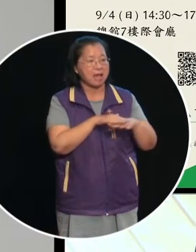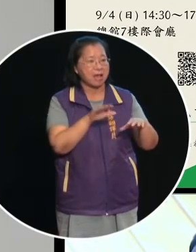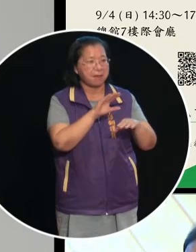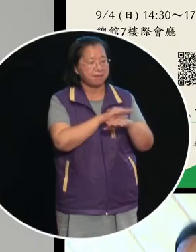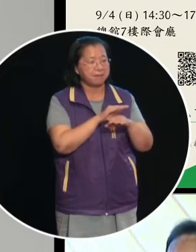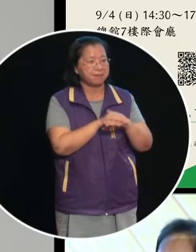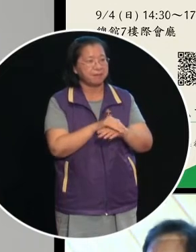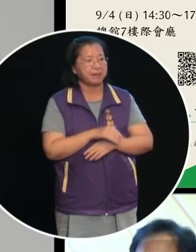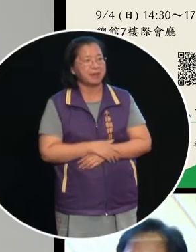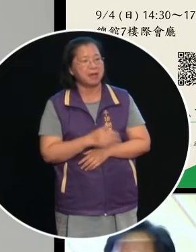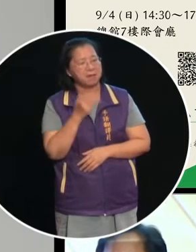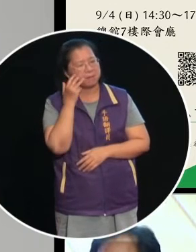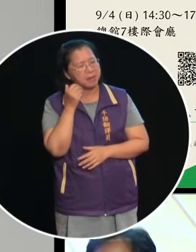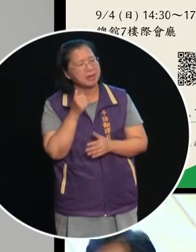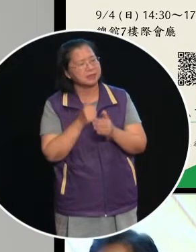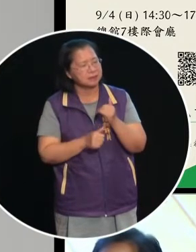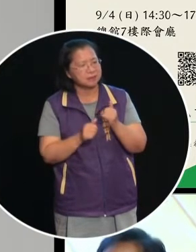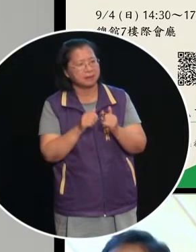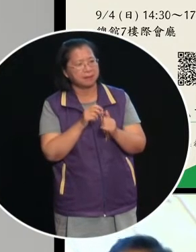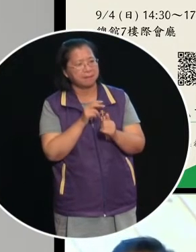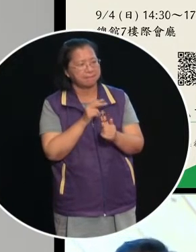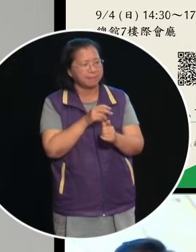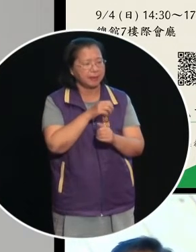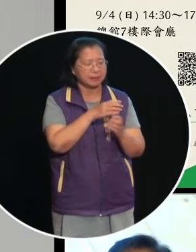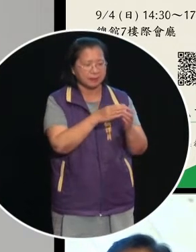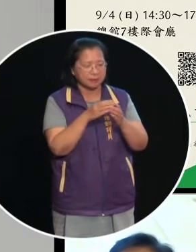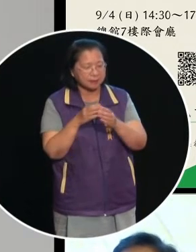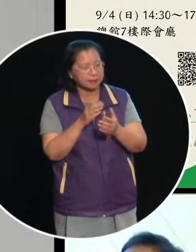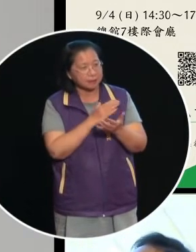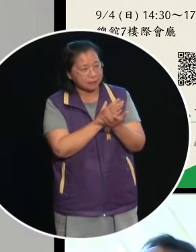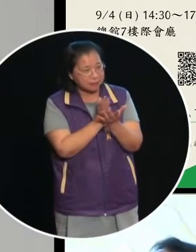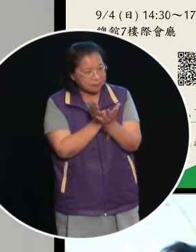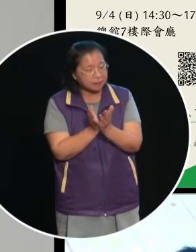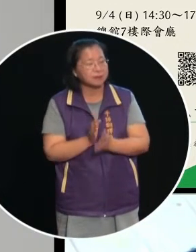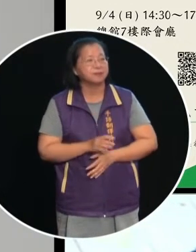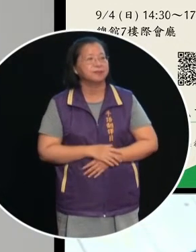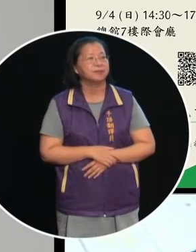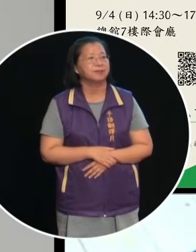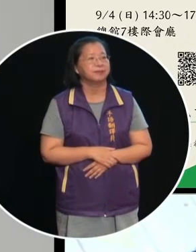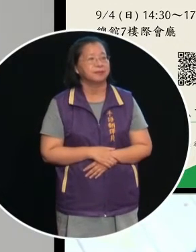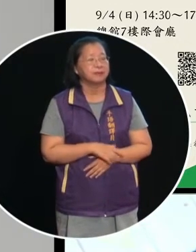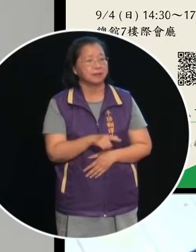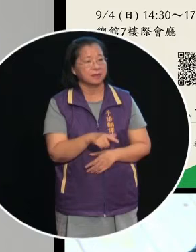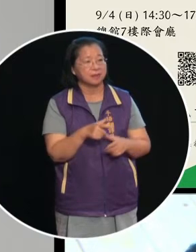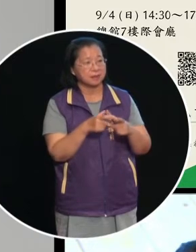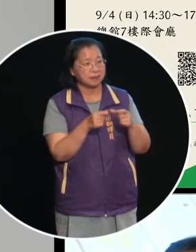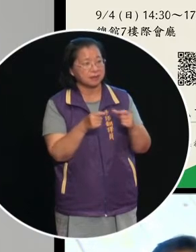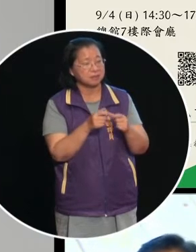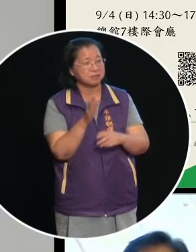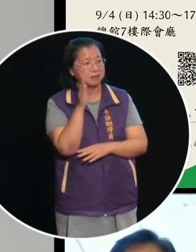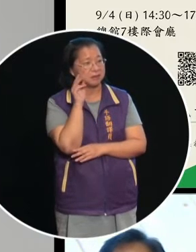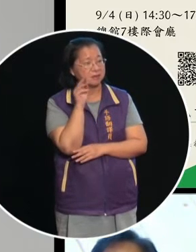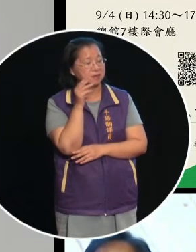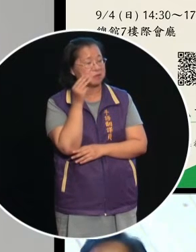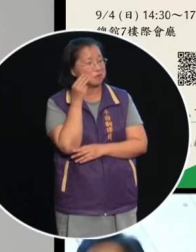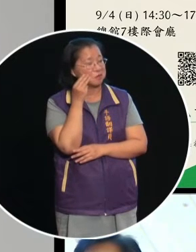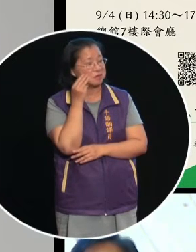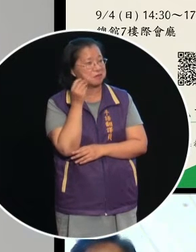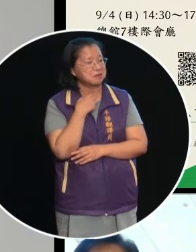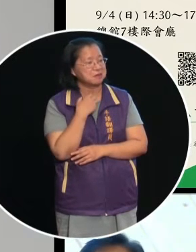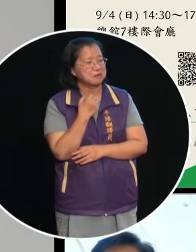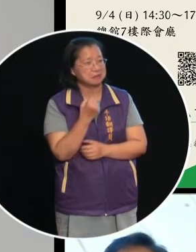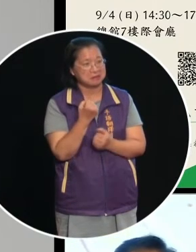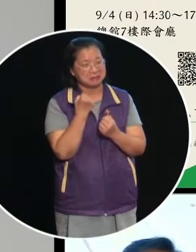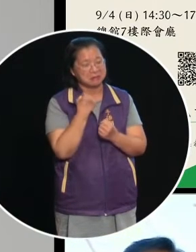生派、茂木派主导的情况，如果继续下去的话，那就日本政界的亲台势力的